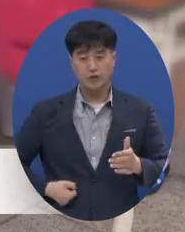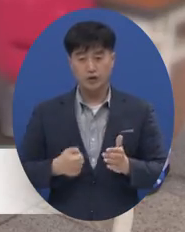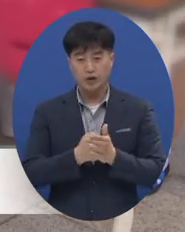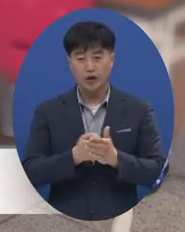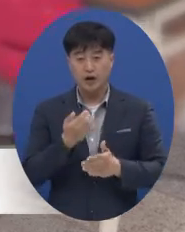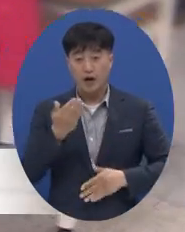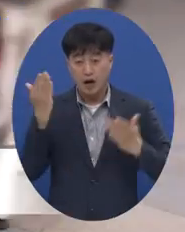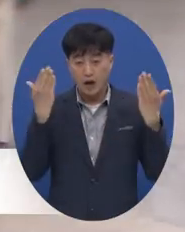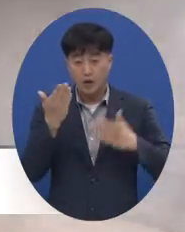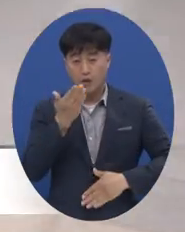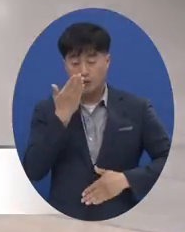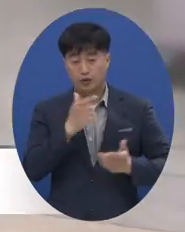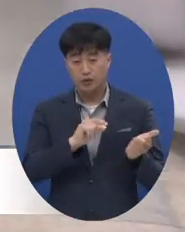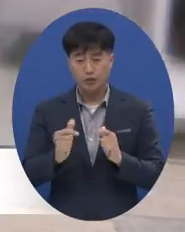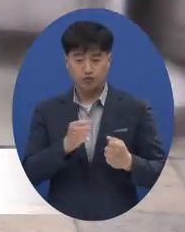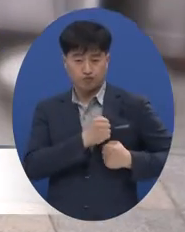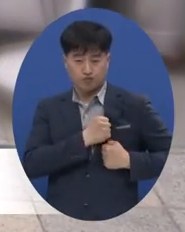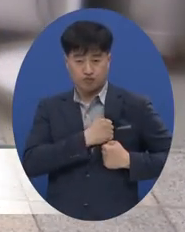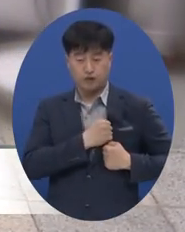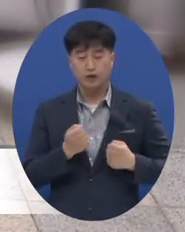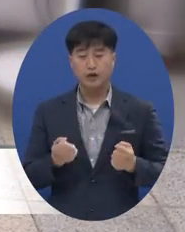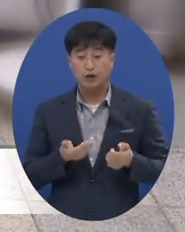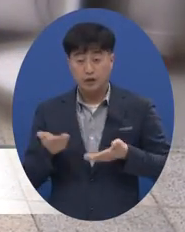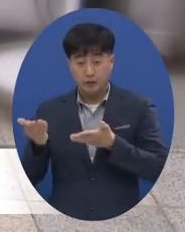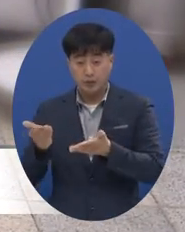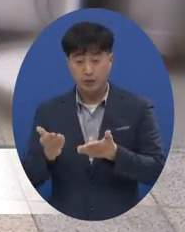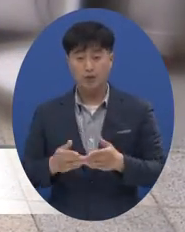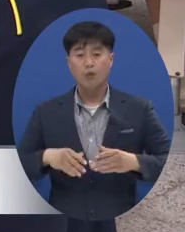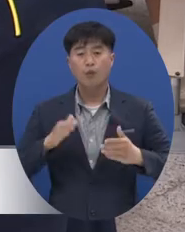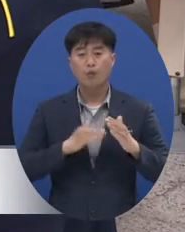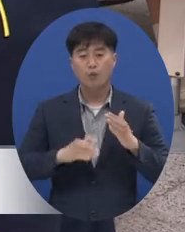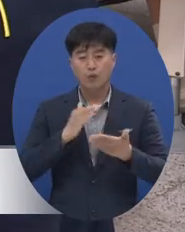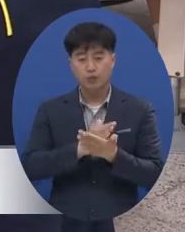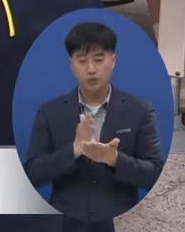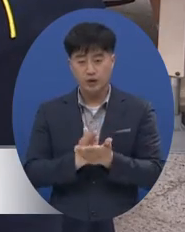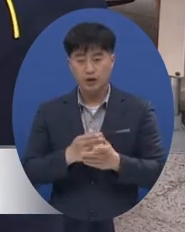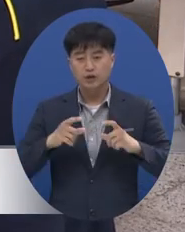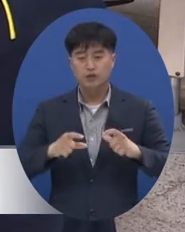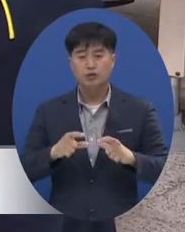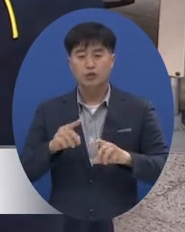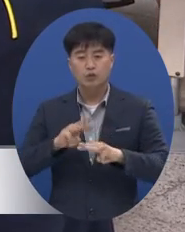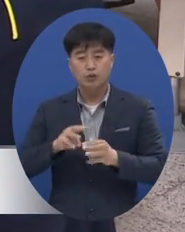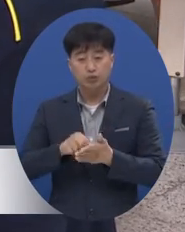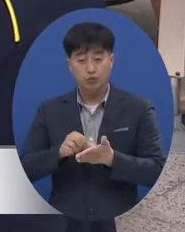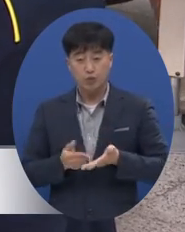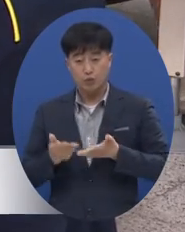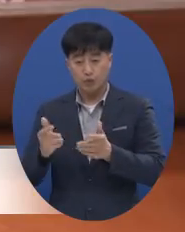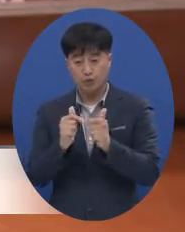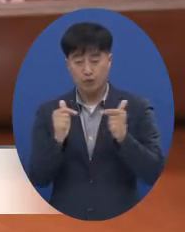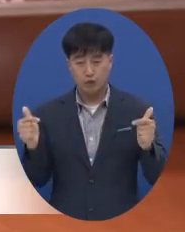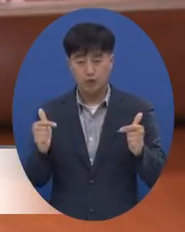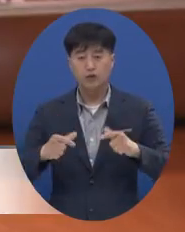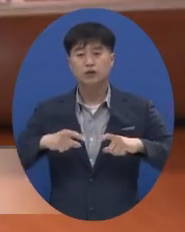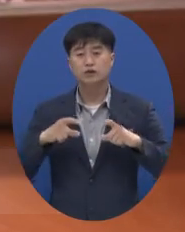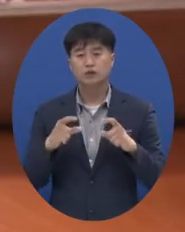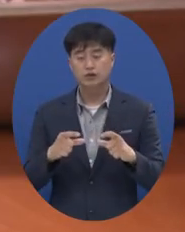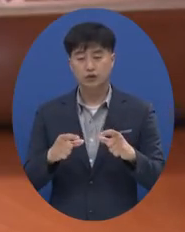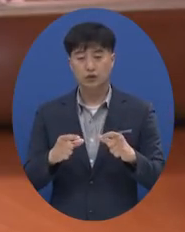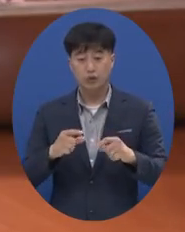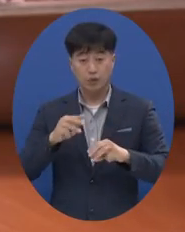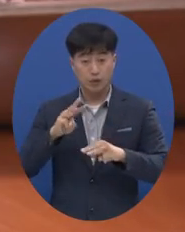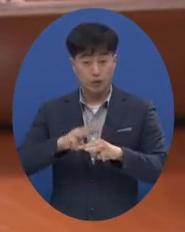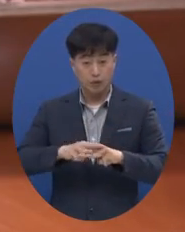또 학교 급식과 군납 등 공공 분야의 지역 농산물 공급을 늘려 질 좋은 먹거리는 물론 지역 농가 소득에도 도움 줄